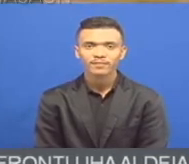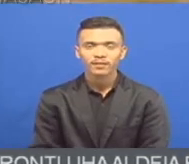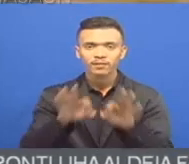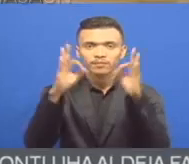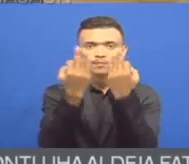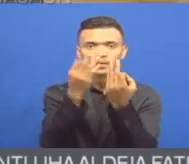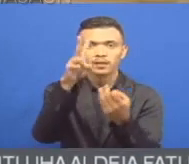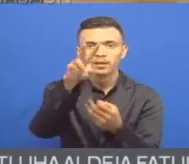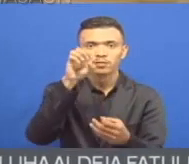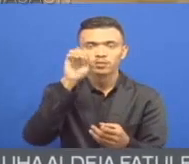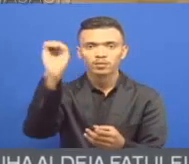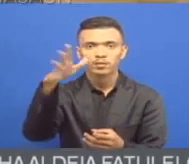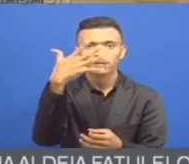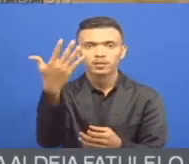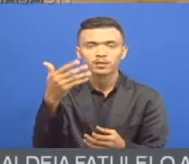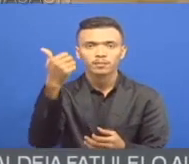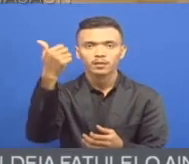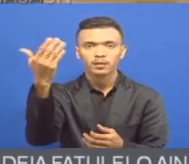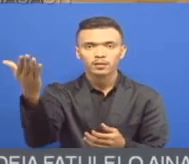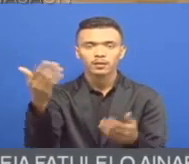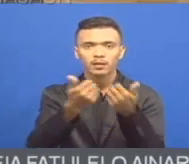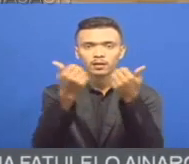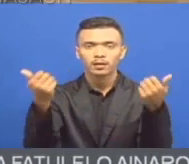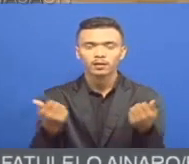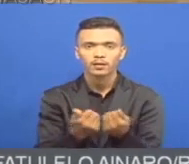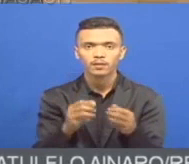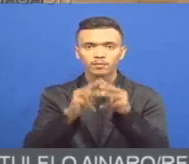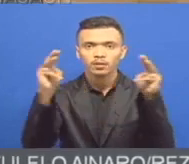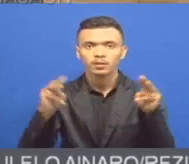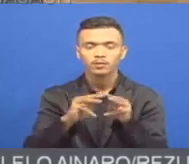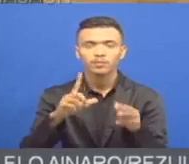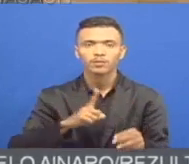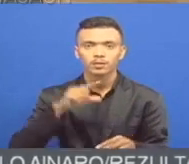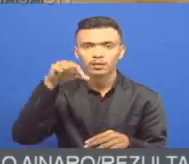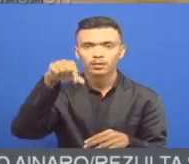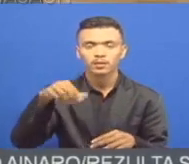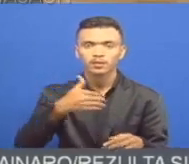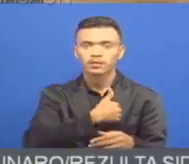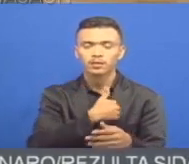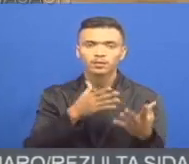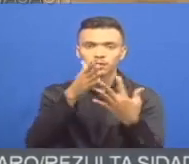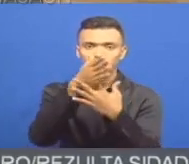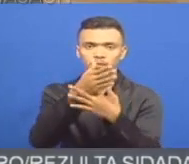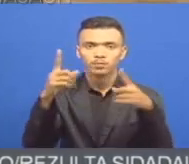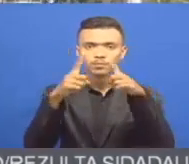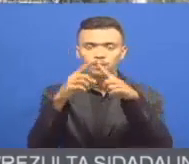Umakain atus ruas sanulurasen 5 iha aldea Reanaba, municipiu Likisa, sidauk asesu ba